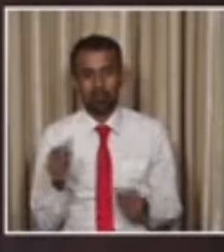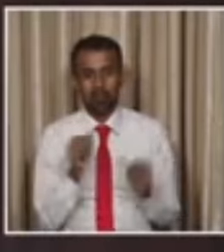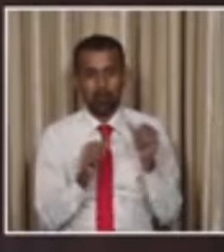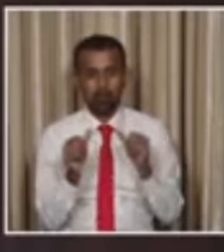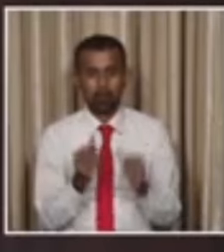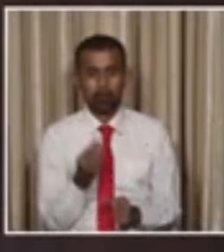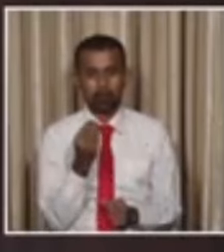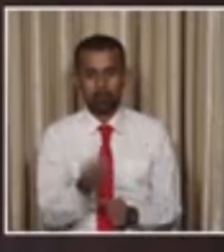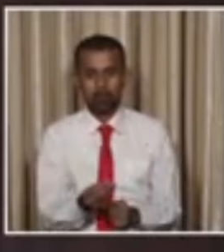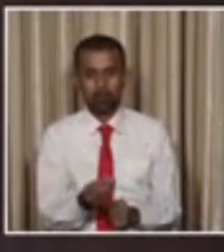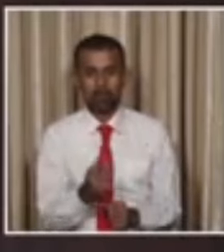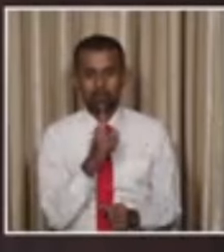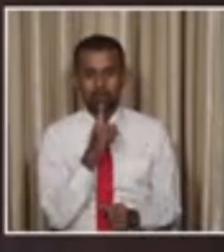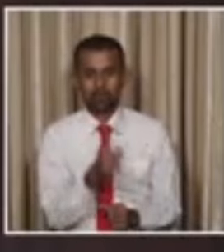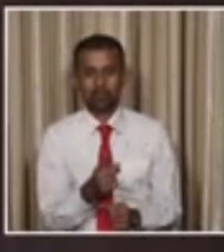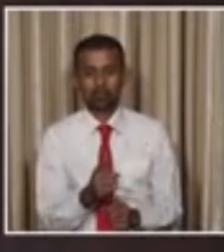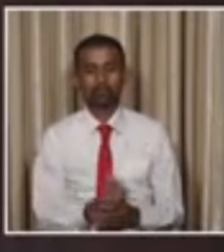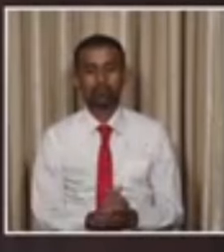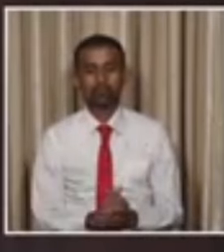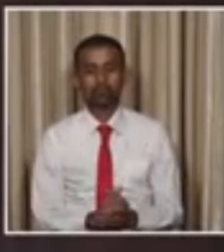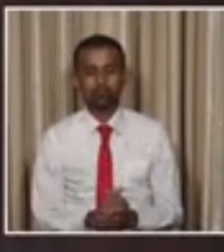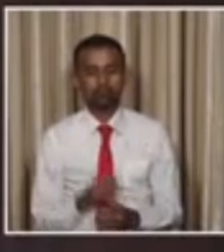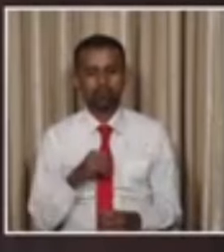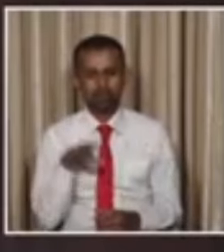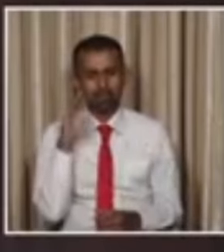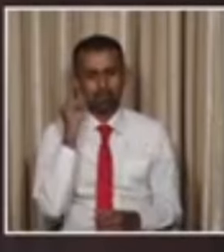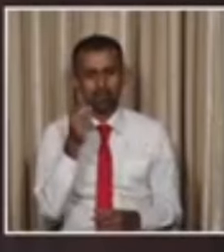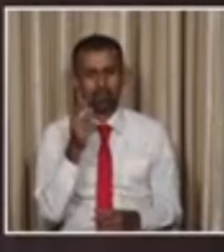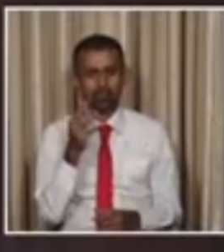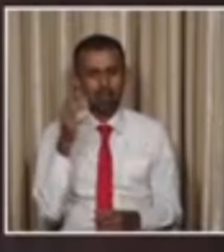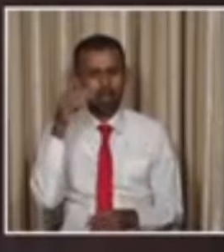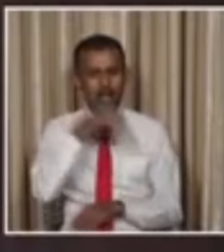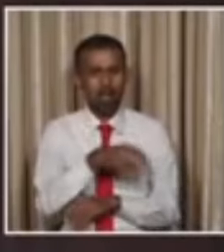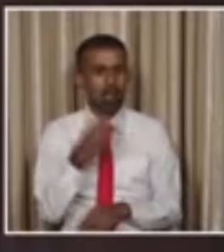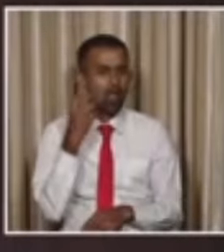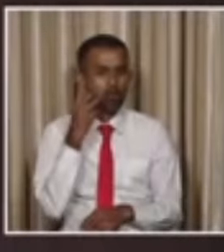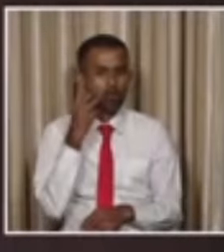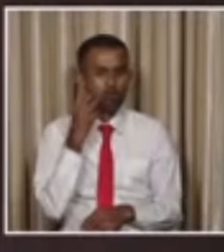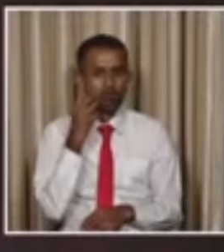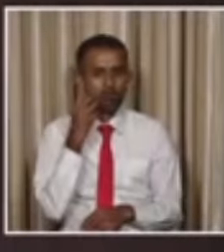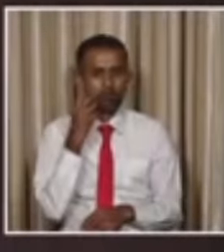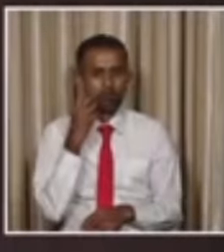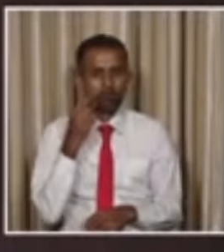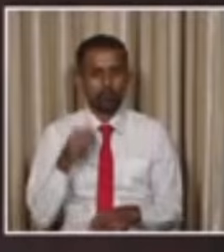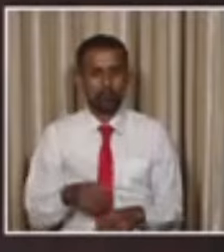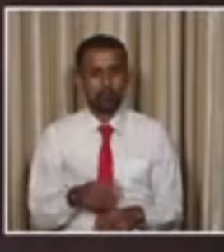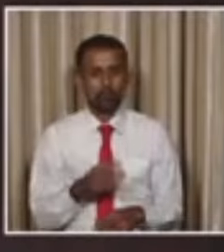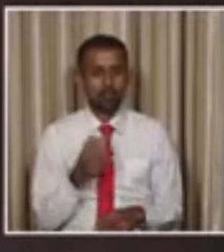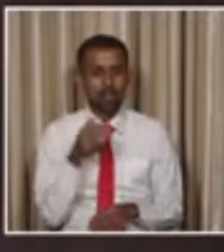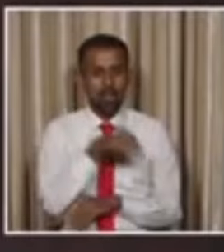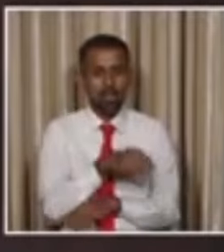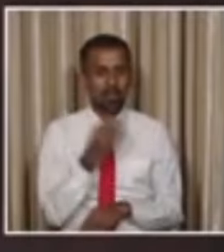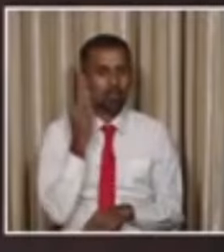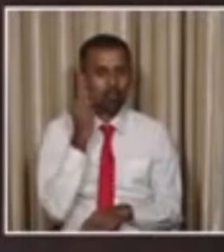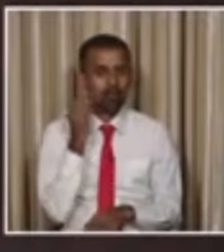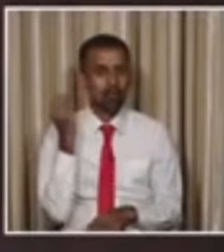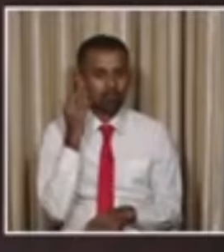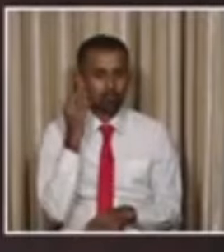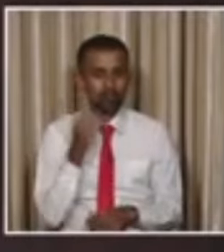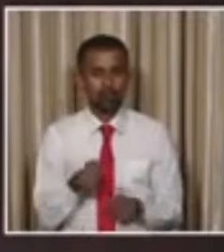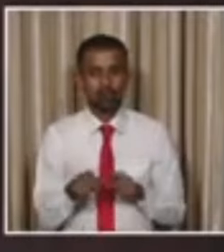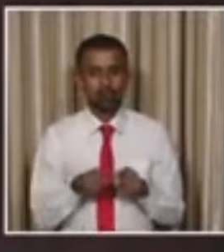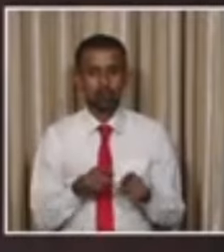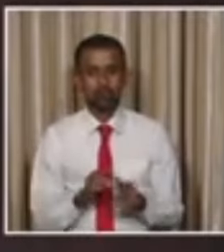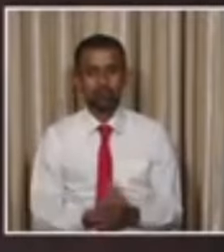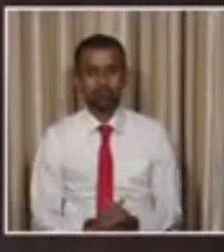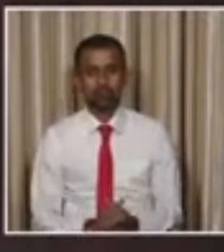බෙදක් උනන් තව බෙදක් කියන්න. මට තේරෙන්නේ නැහැ වාට අලියක්ක ගාලා ආදලා දෙන්නද නැත්නම්. මම ඉතින් දැන් අලියක්ක තමයි ගාන්නේ මං හිතන්නේ. හරි.